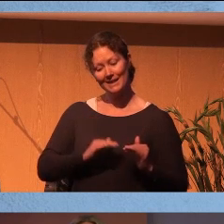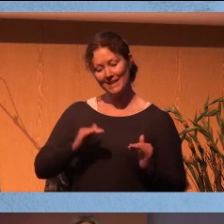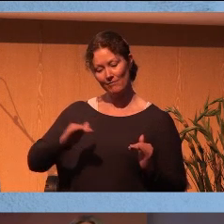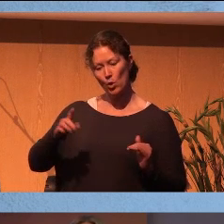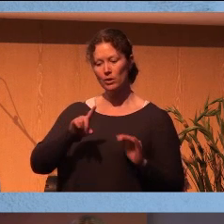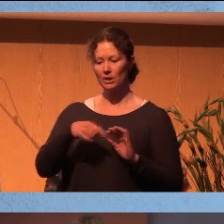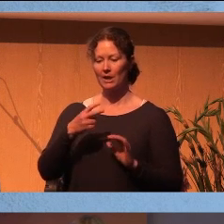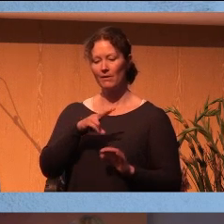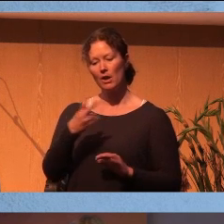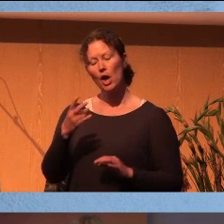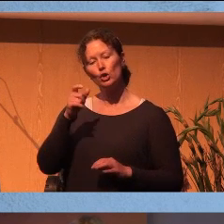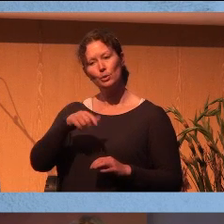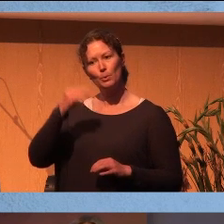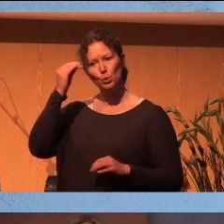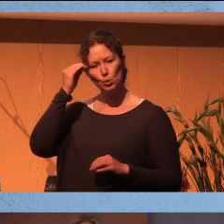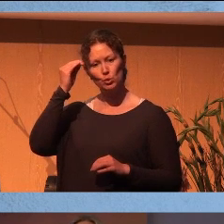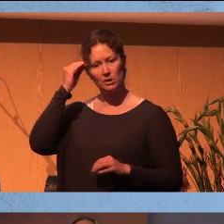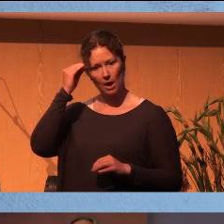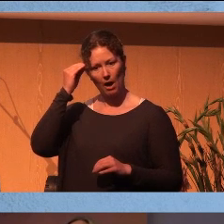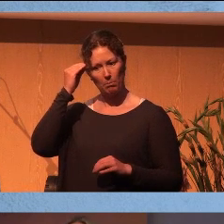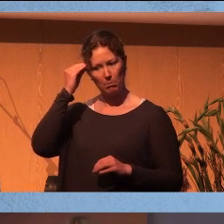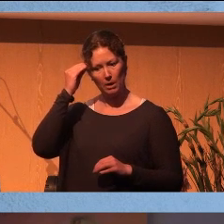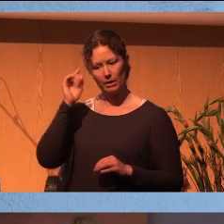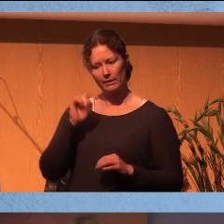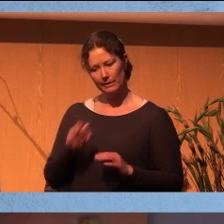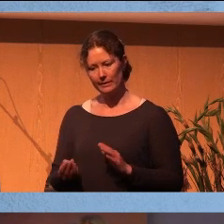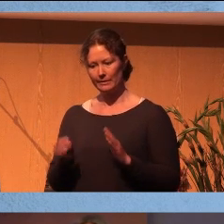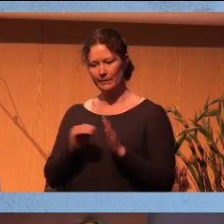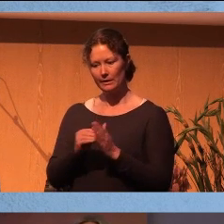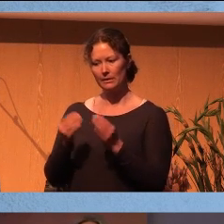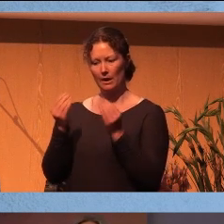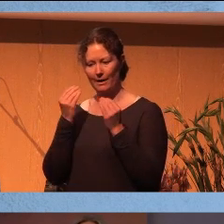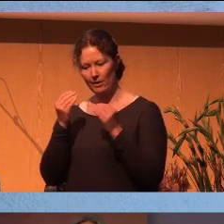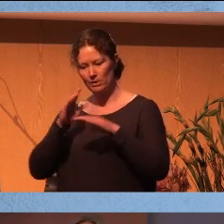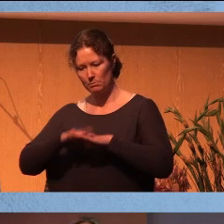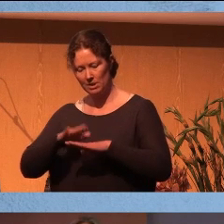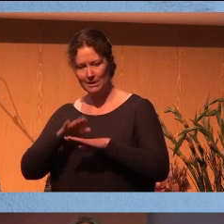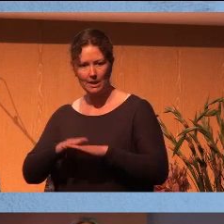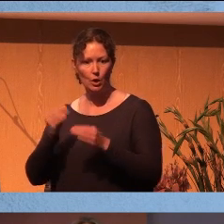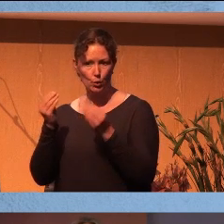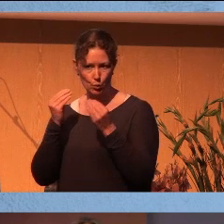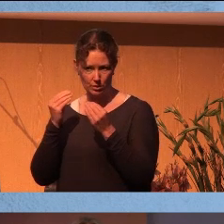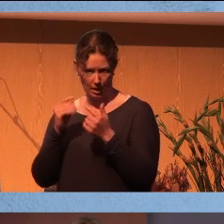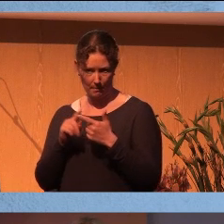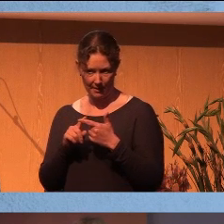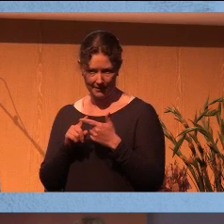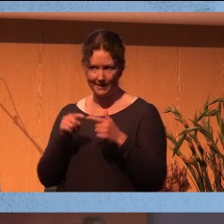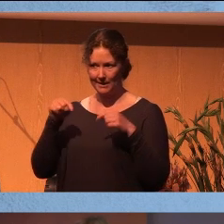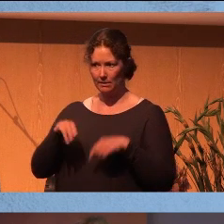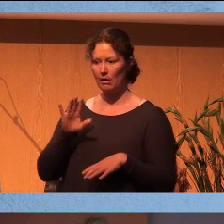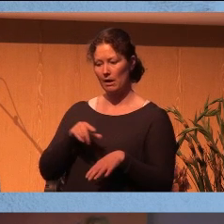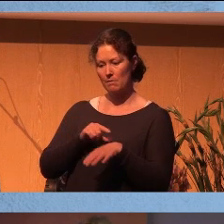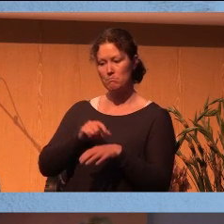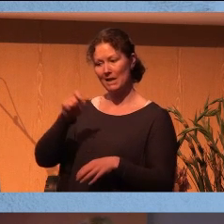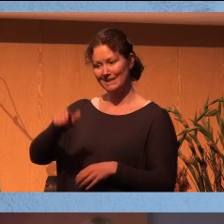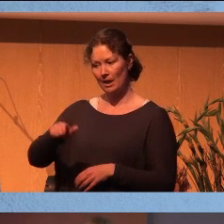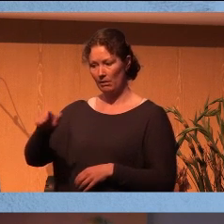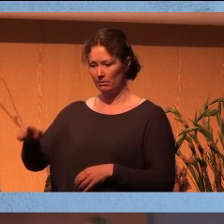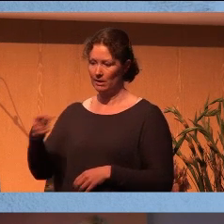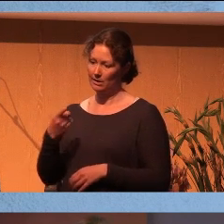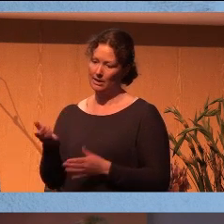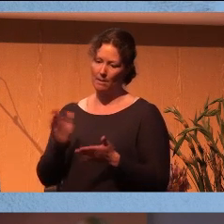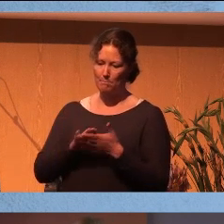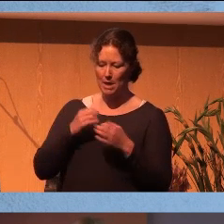annen type kunnskap i tillegg til den erfaringsbaserte kunnskapen. I dag så sitter det patienter som sagt og